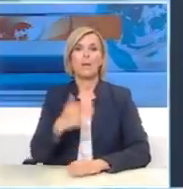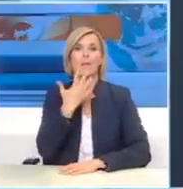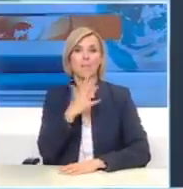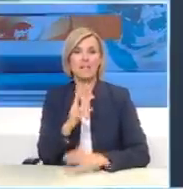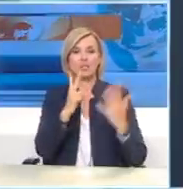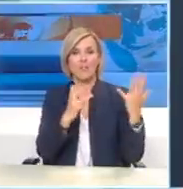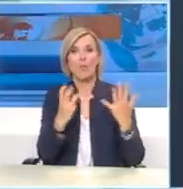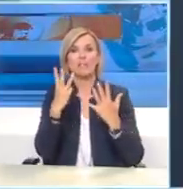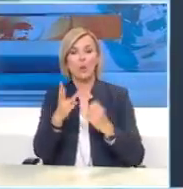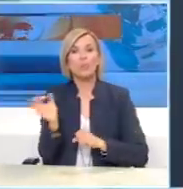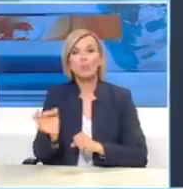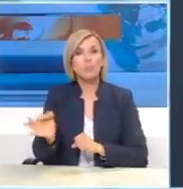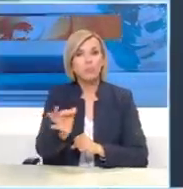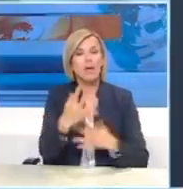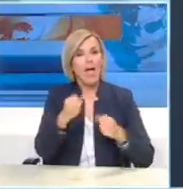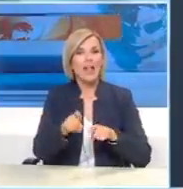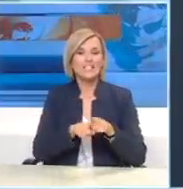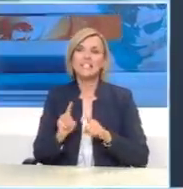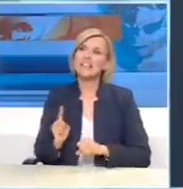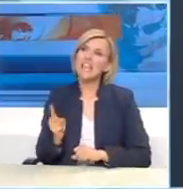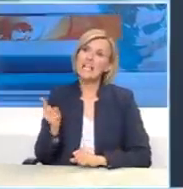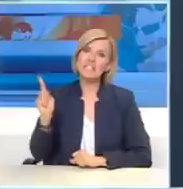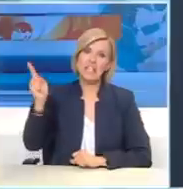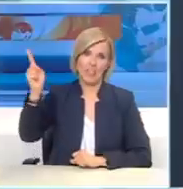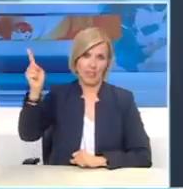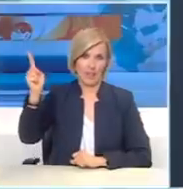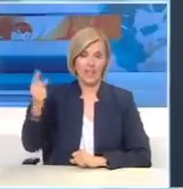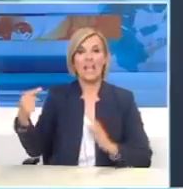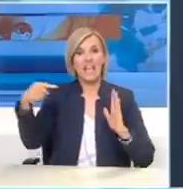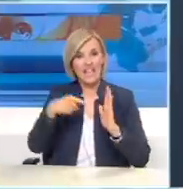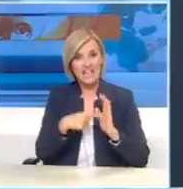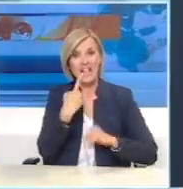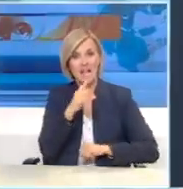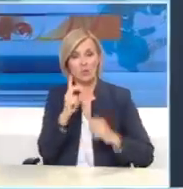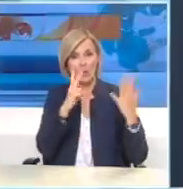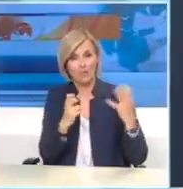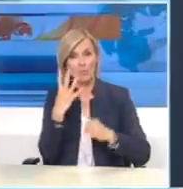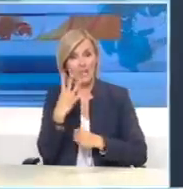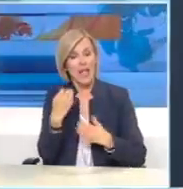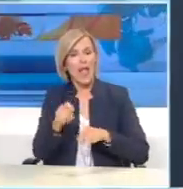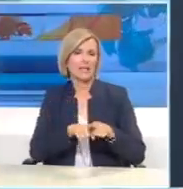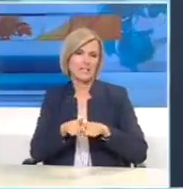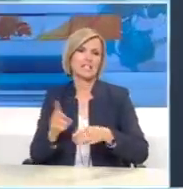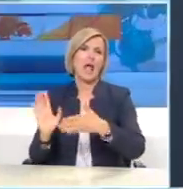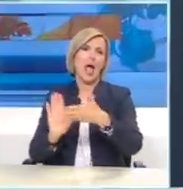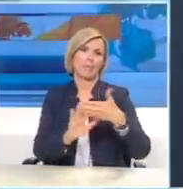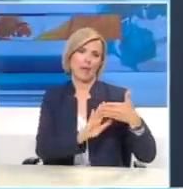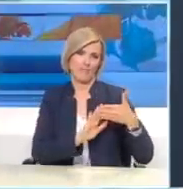578 κρούσματα θεωρούνται σχετιζόμενα με ταξίδι από το εξωτερικό και 1.174 είναι σχετιζόμενα με ήδη γνωστό